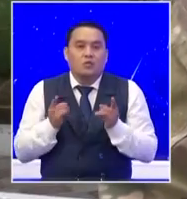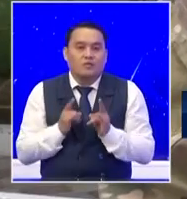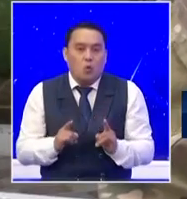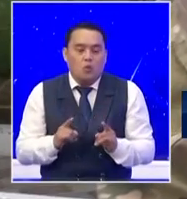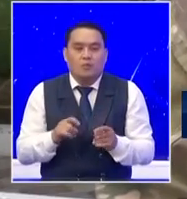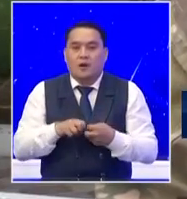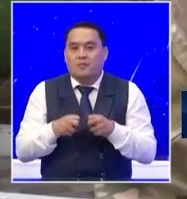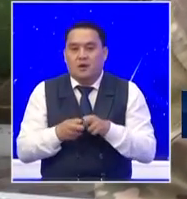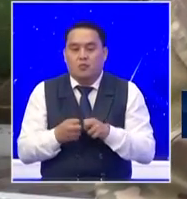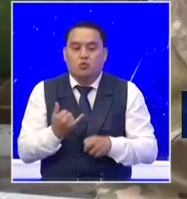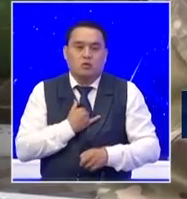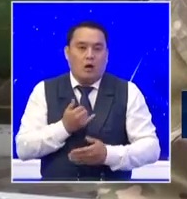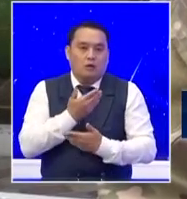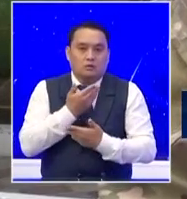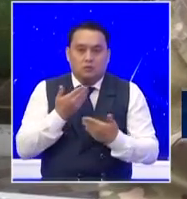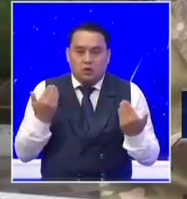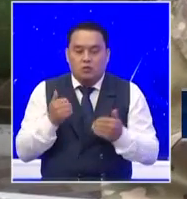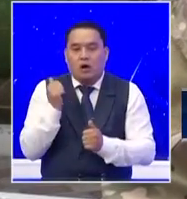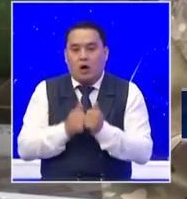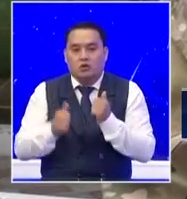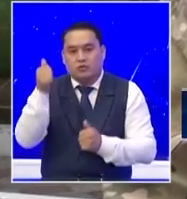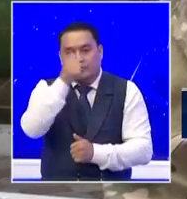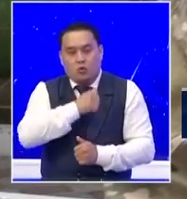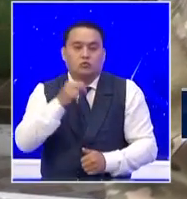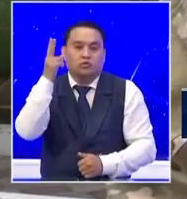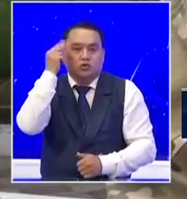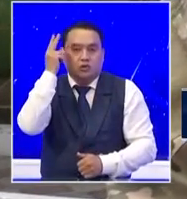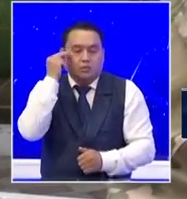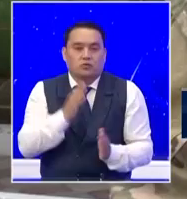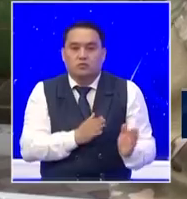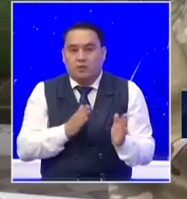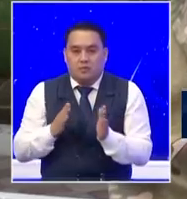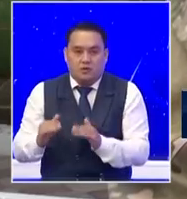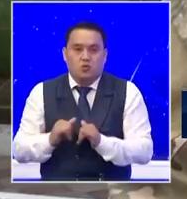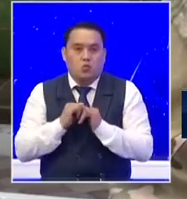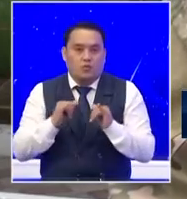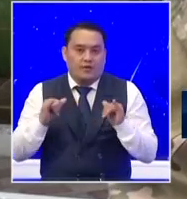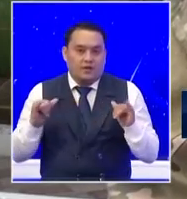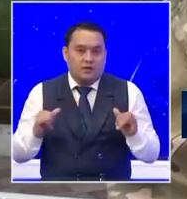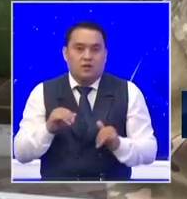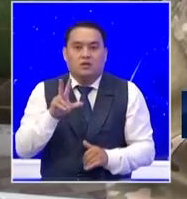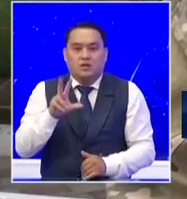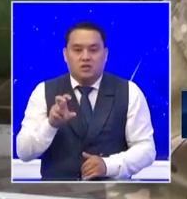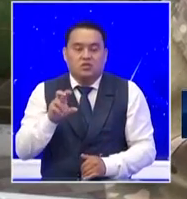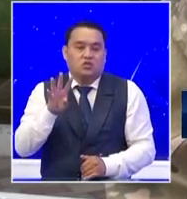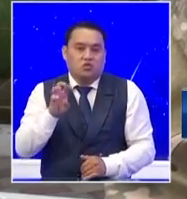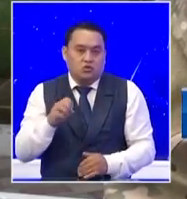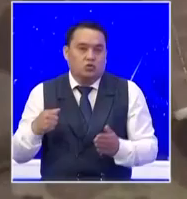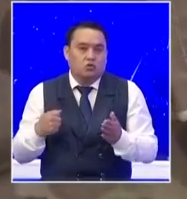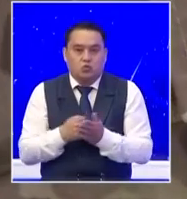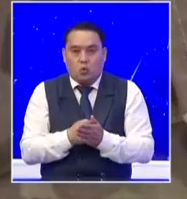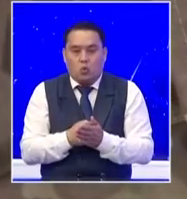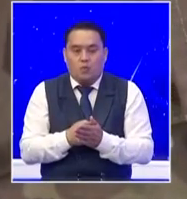вызывает беспокойства, потому что с каждым годом его численность стабильно растет. Минимум на 300, 400, иногда до 500